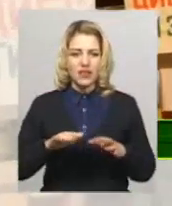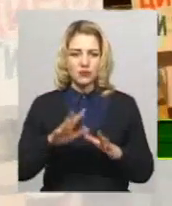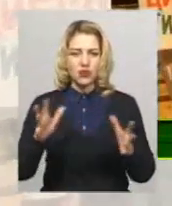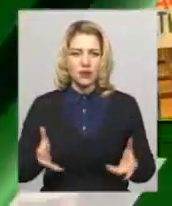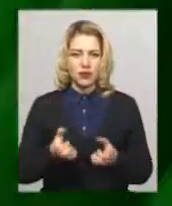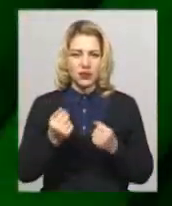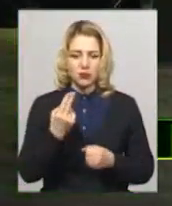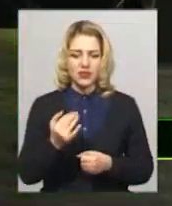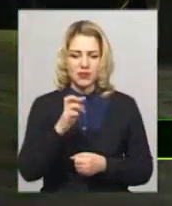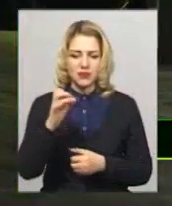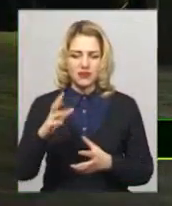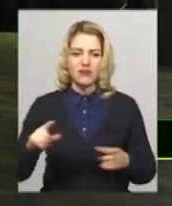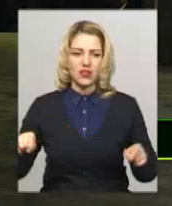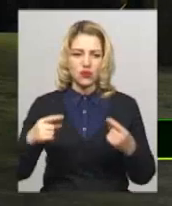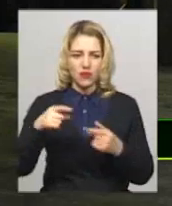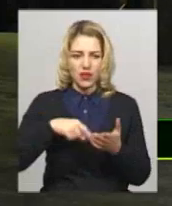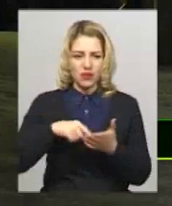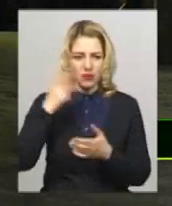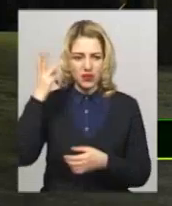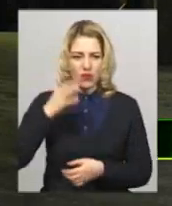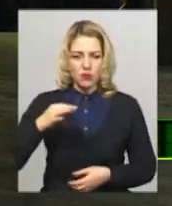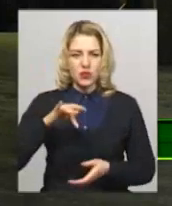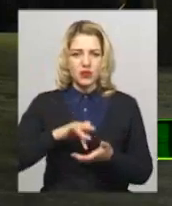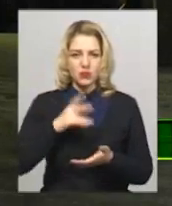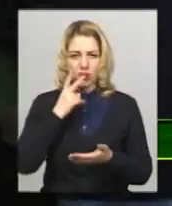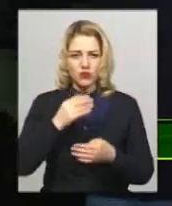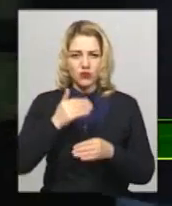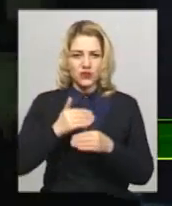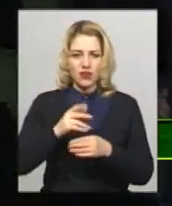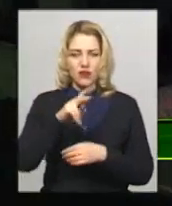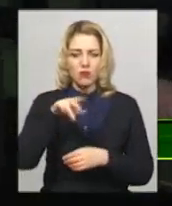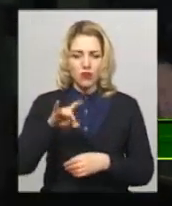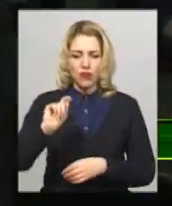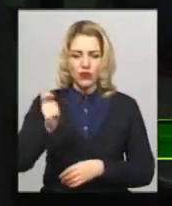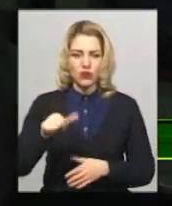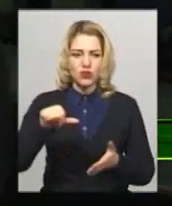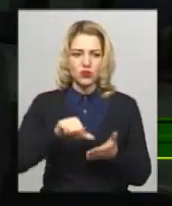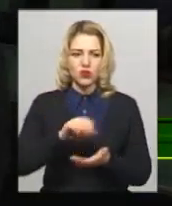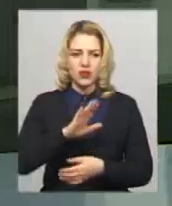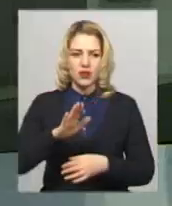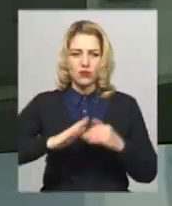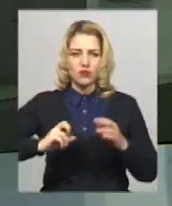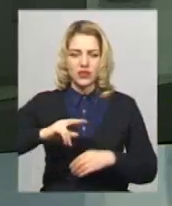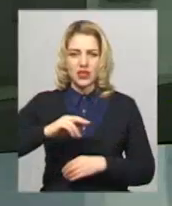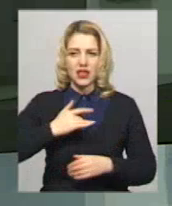у Хмельницькому. В обласному центрі покажуть виставу про війну за участю непрофесійних акторів.